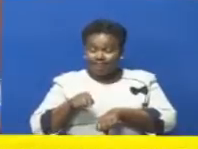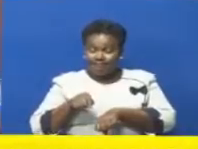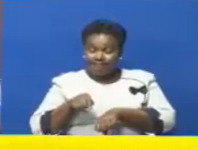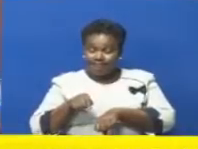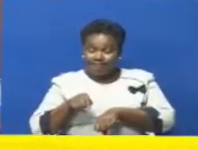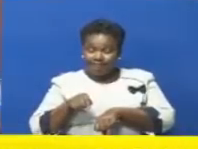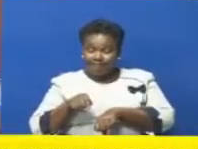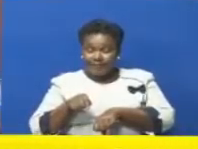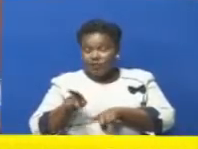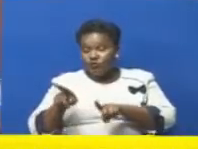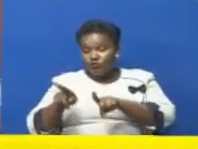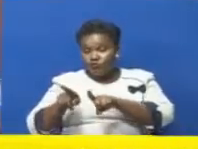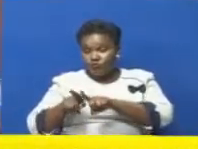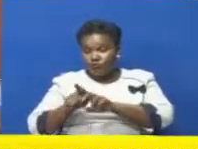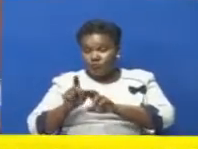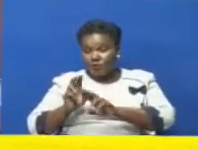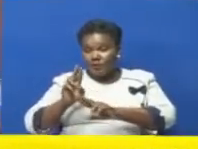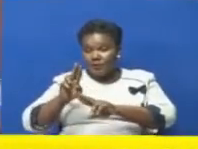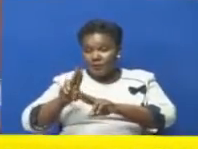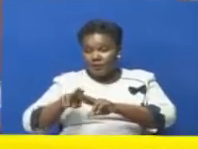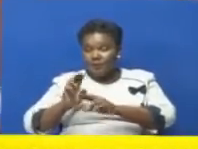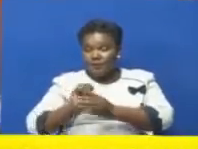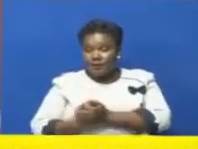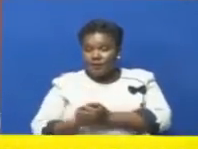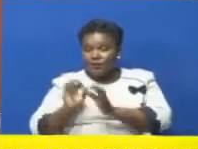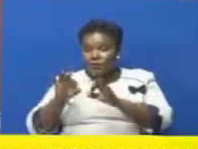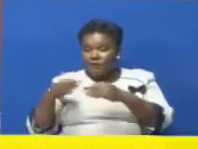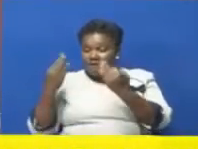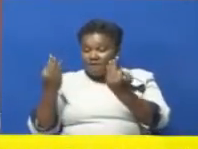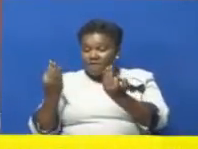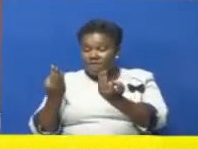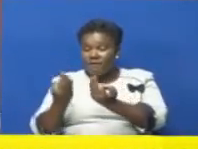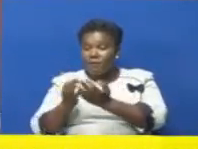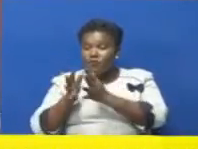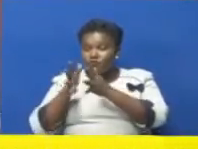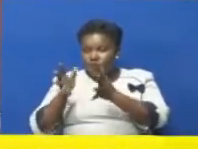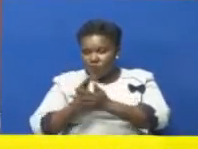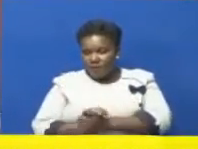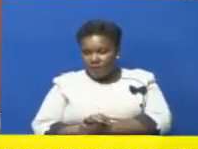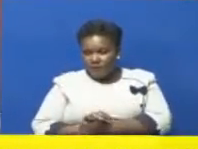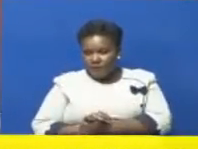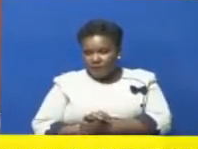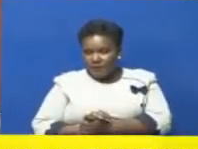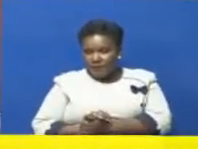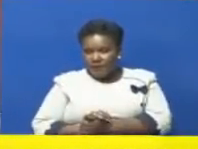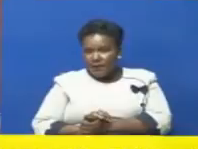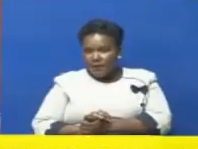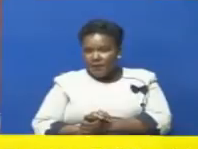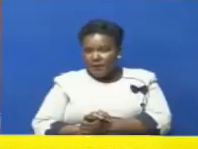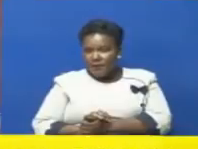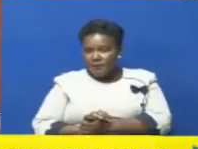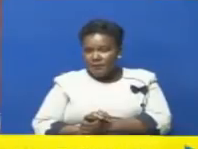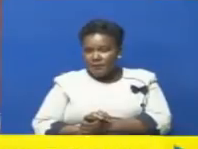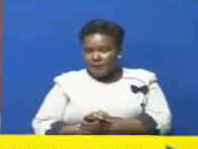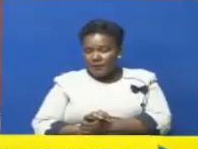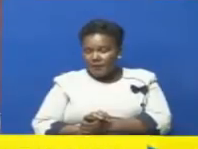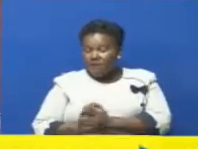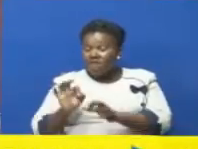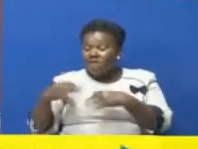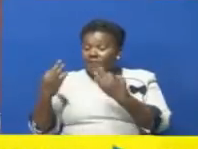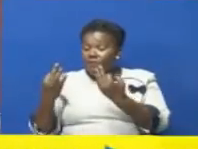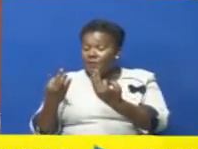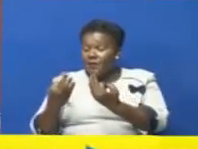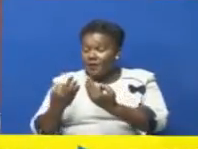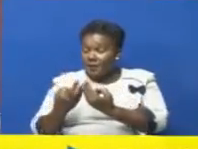pinzani. Itwa Grace Makange. Ukoo ni mkubwa watu zaidi ya 50 lakini ni wawili wanashabikia Yanga. Kwa hiyo